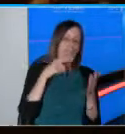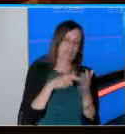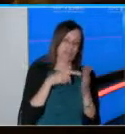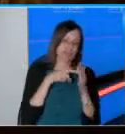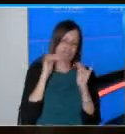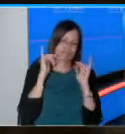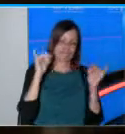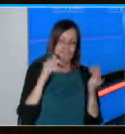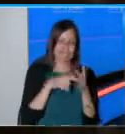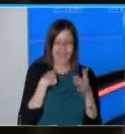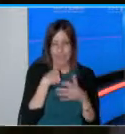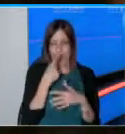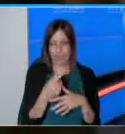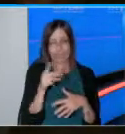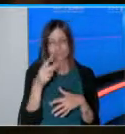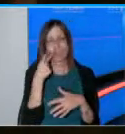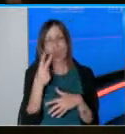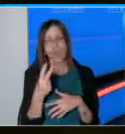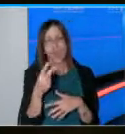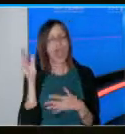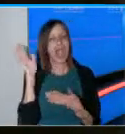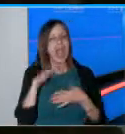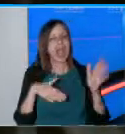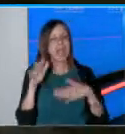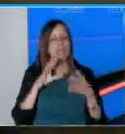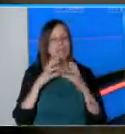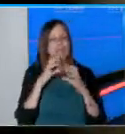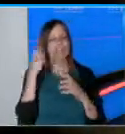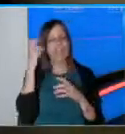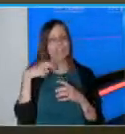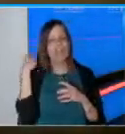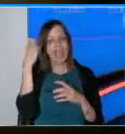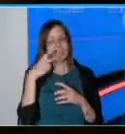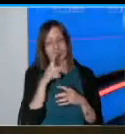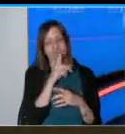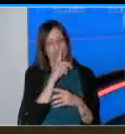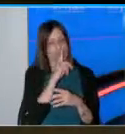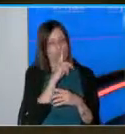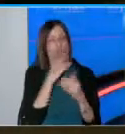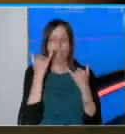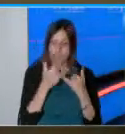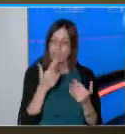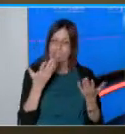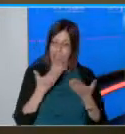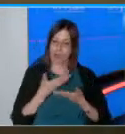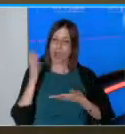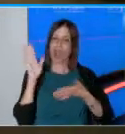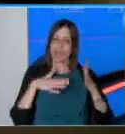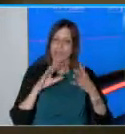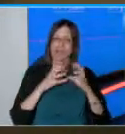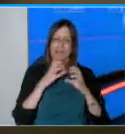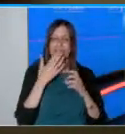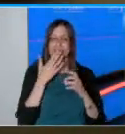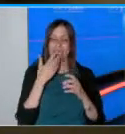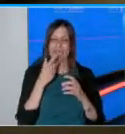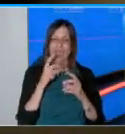אומר, זה שראו את האלימות בכפרים הערבים ושתקו, יקבלו את האלימות בכפרים ובערים